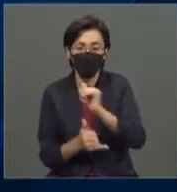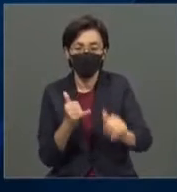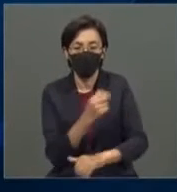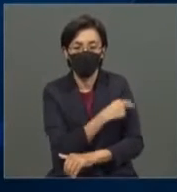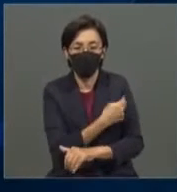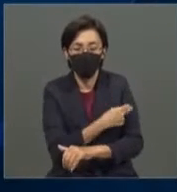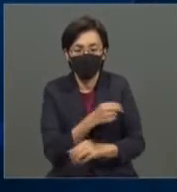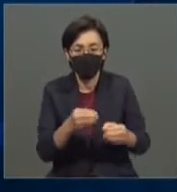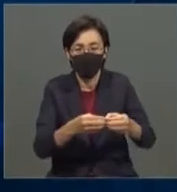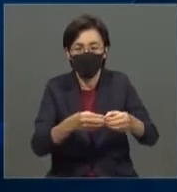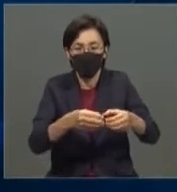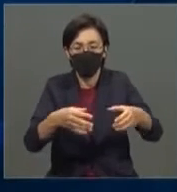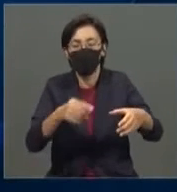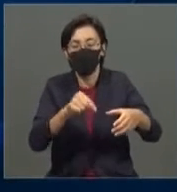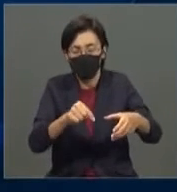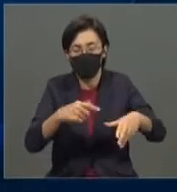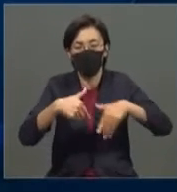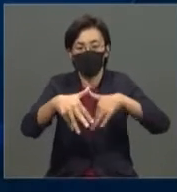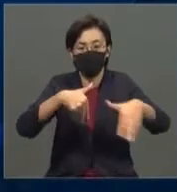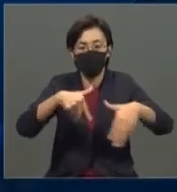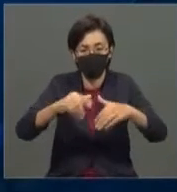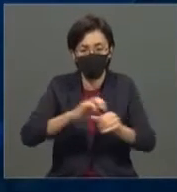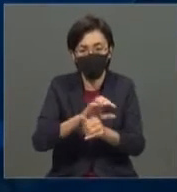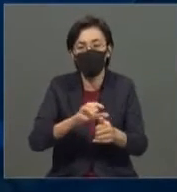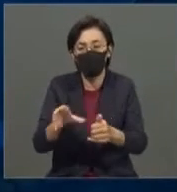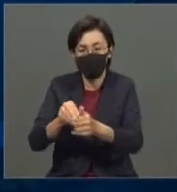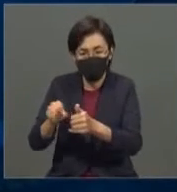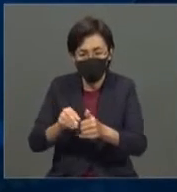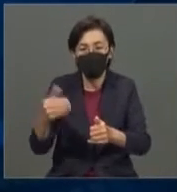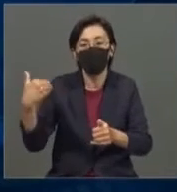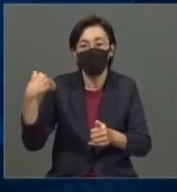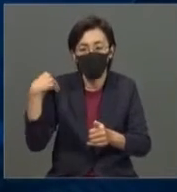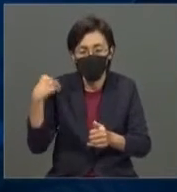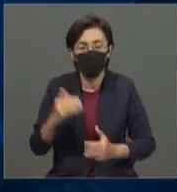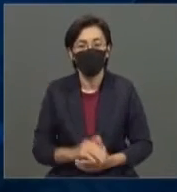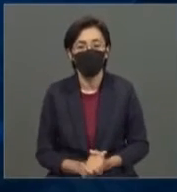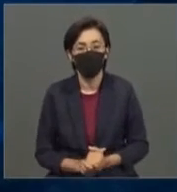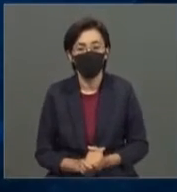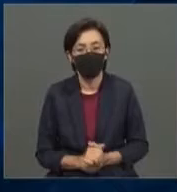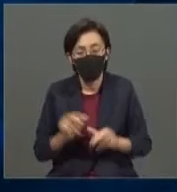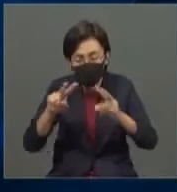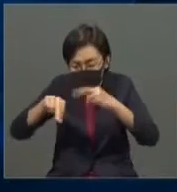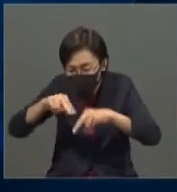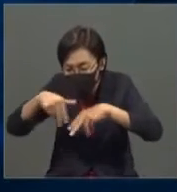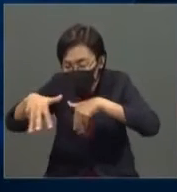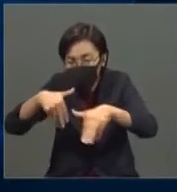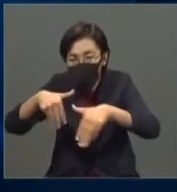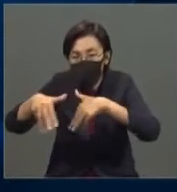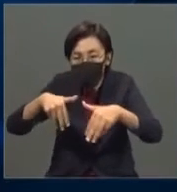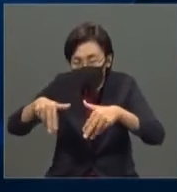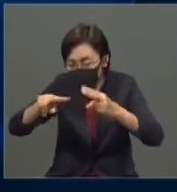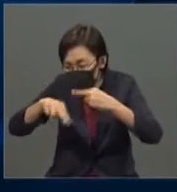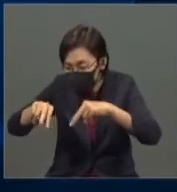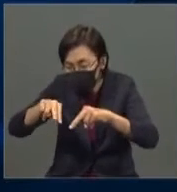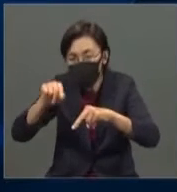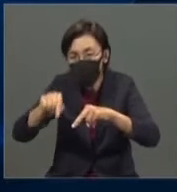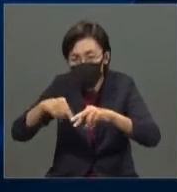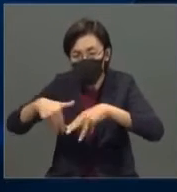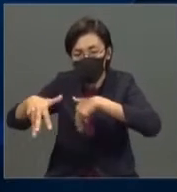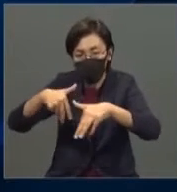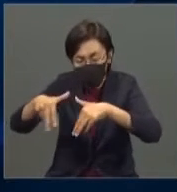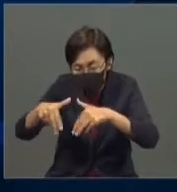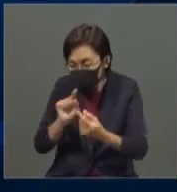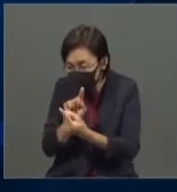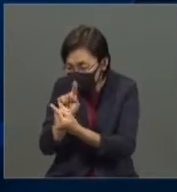อันนี้ก็แสดงถึงการติดเชื้อในชุมชนยังมีอยู่ขณะเดียวกันการค้นหาเชิงรุกในชุมชนก็ยังมีตัวแนวโน้มที่จะเ